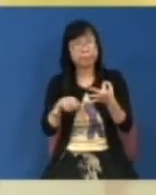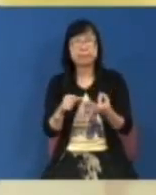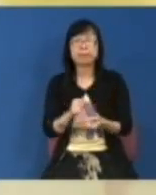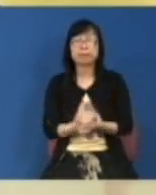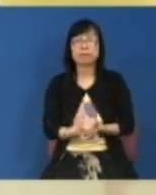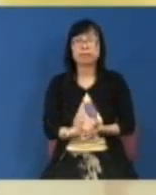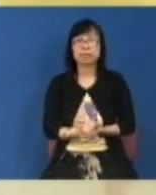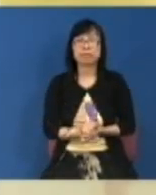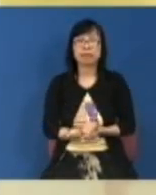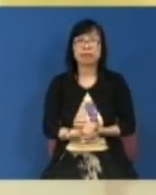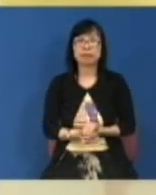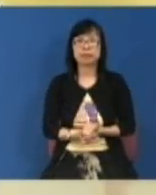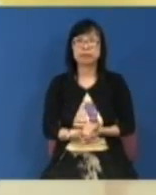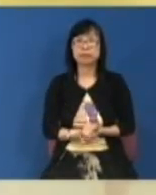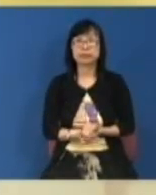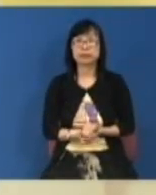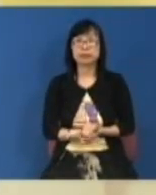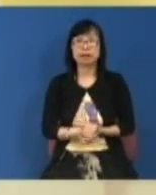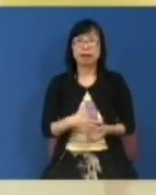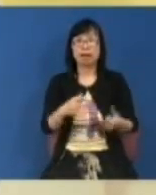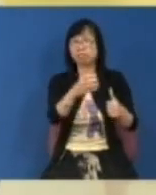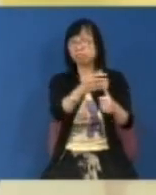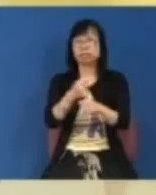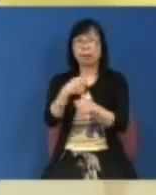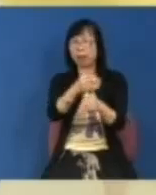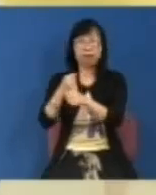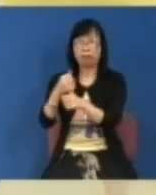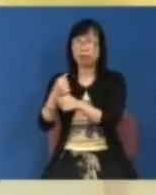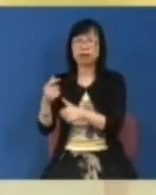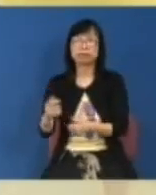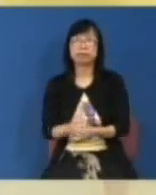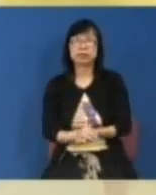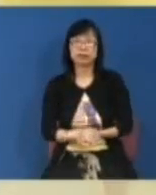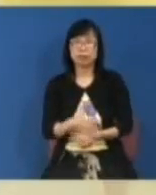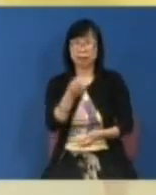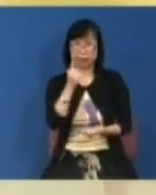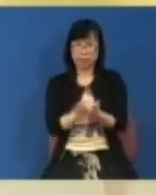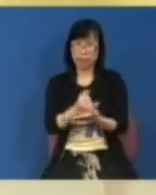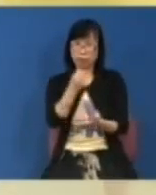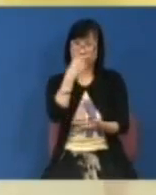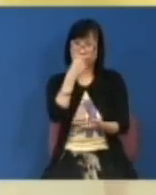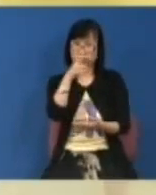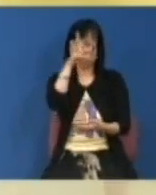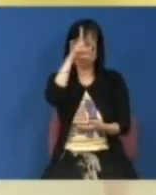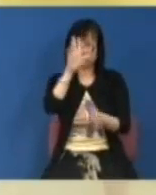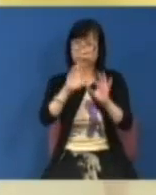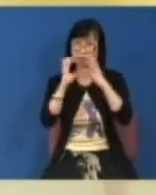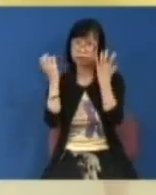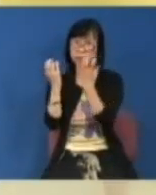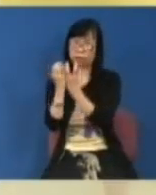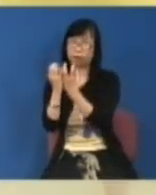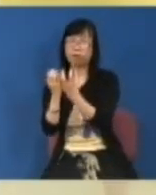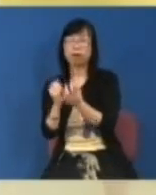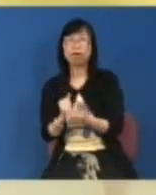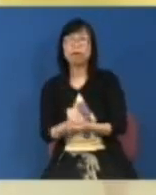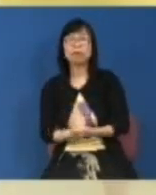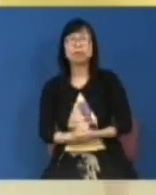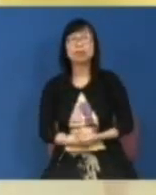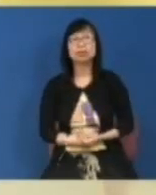你可以咁做嗎？唔拉曬你咯。所以在香港的政黨的即係對